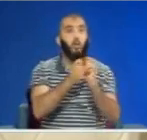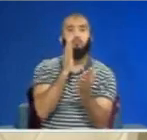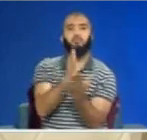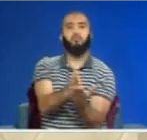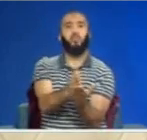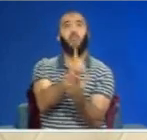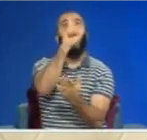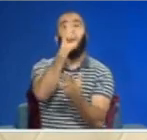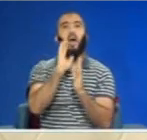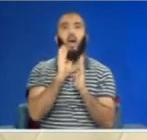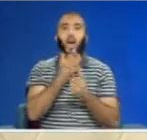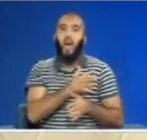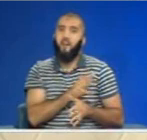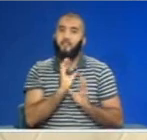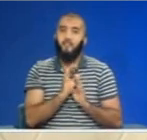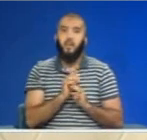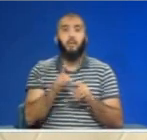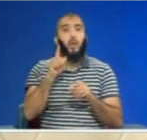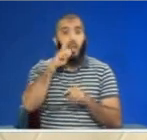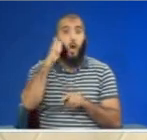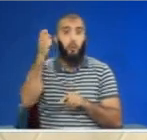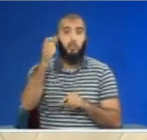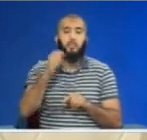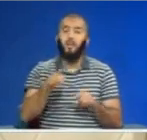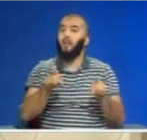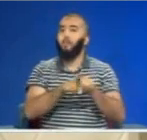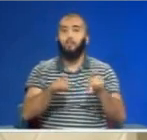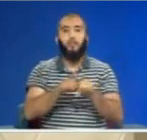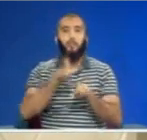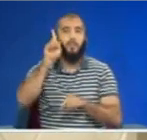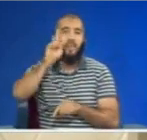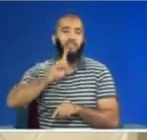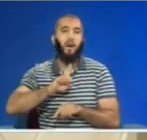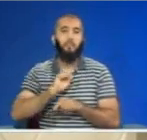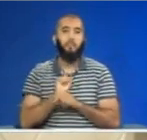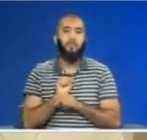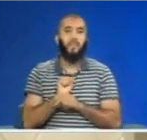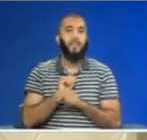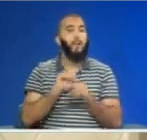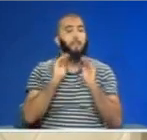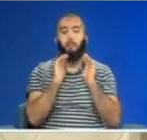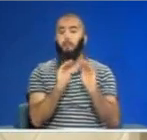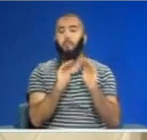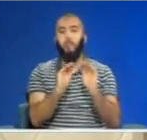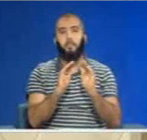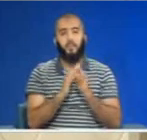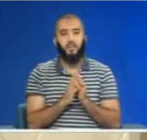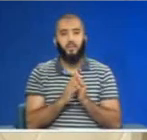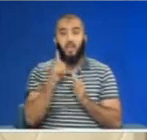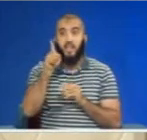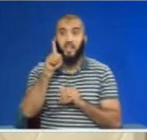بأنه سيأتي اليوم يلحقهم في سكناهم، فحتى يتزود بما ينبغي أن يتزود به وهو